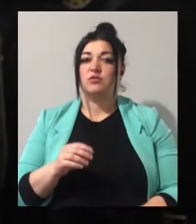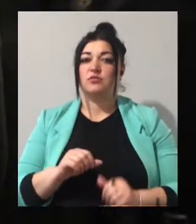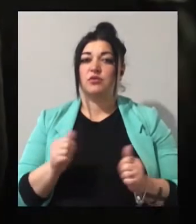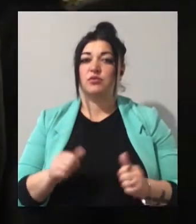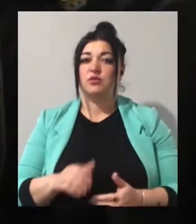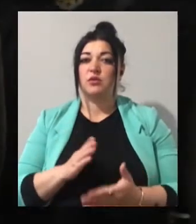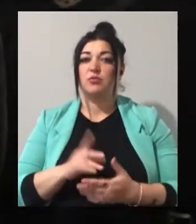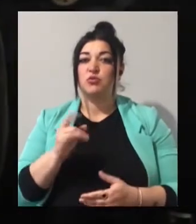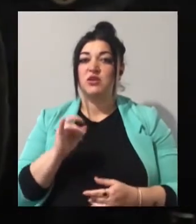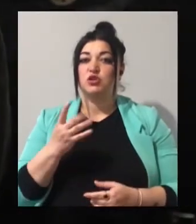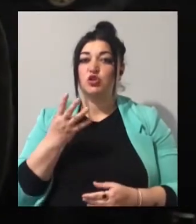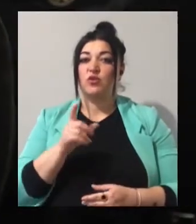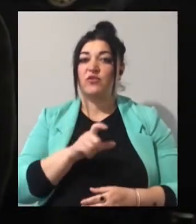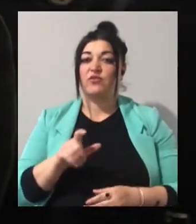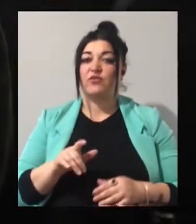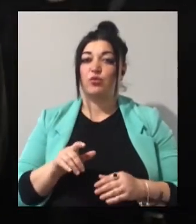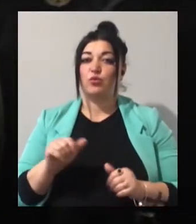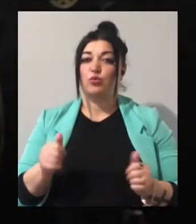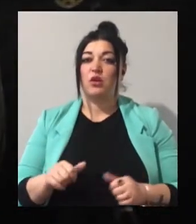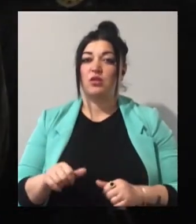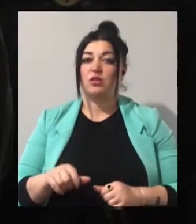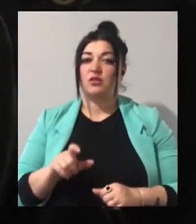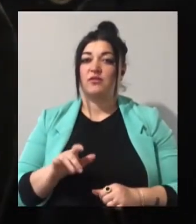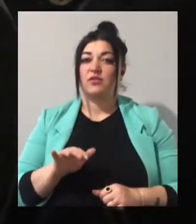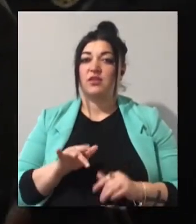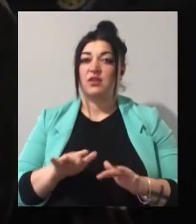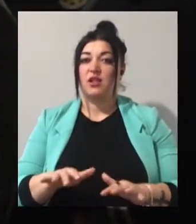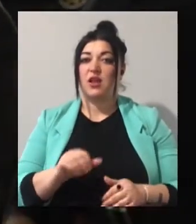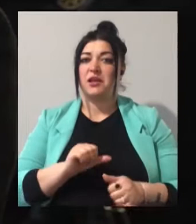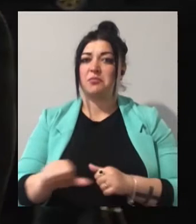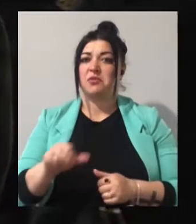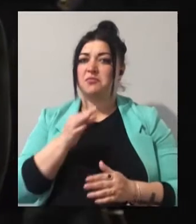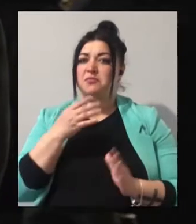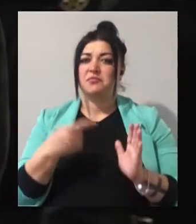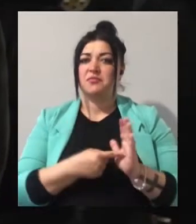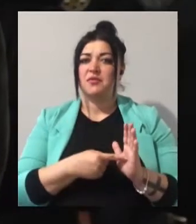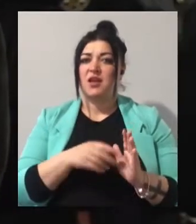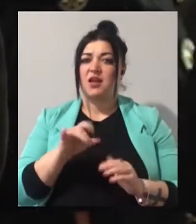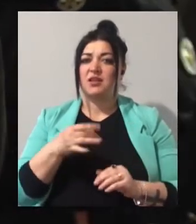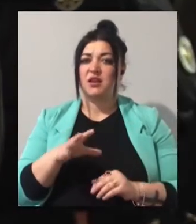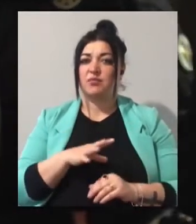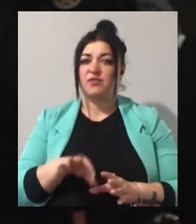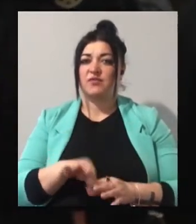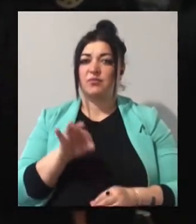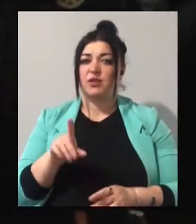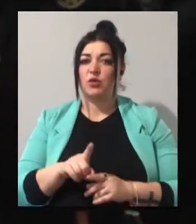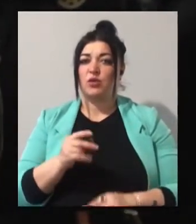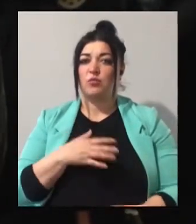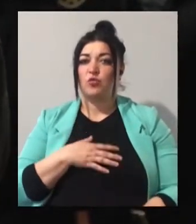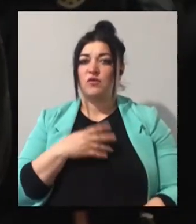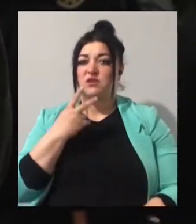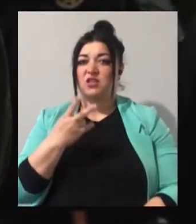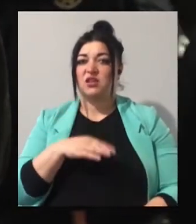четырех фигурантов дела именно Андрею был выбран такой, на мой взгляд, достаточно